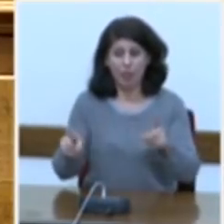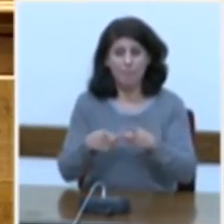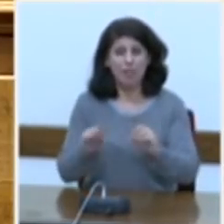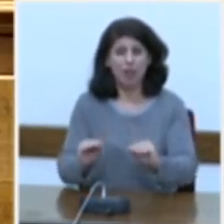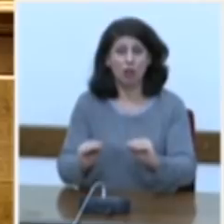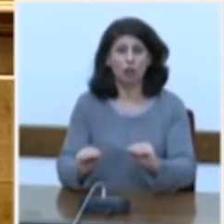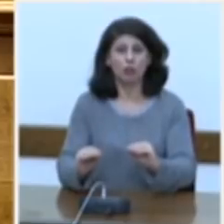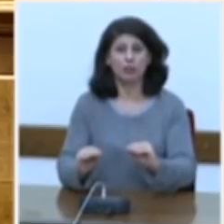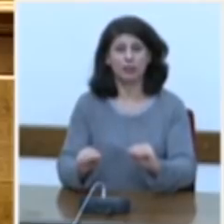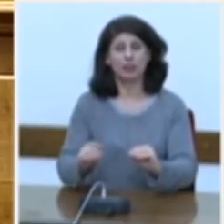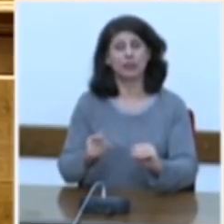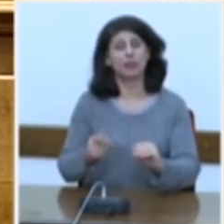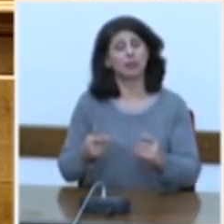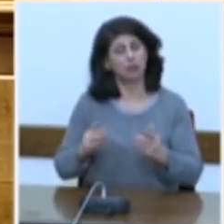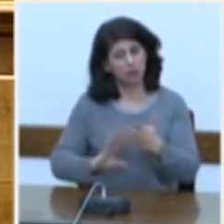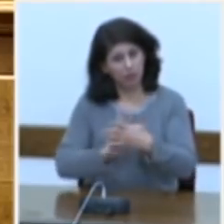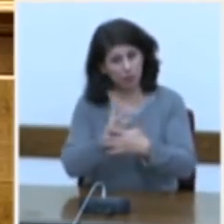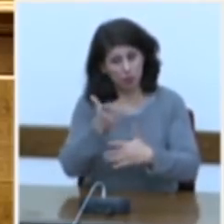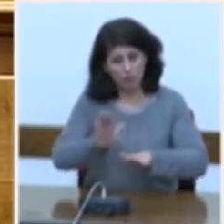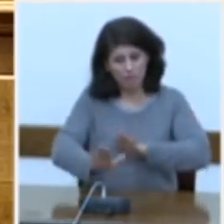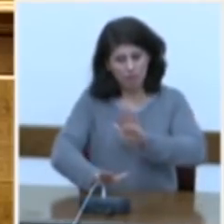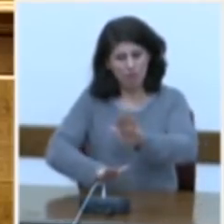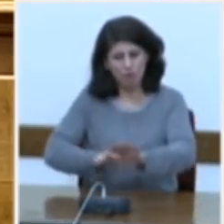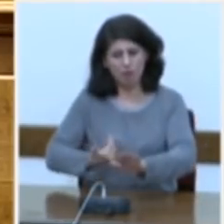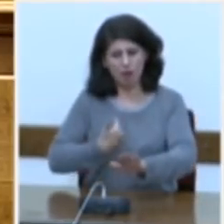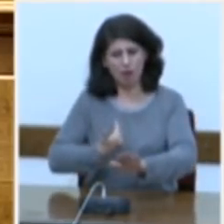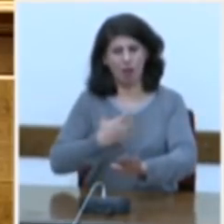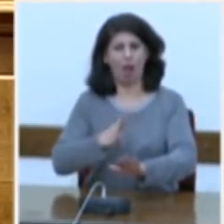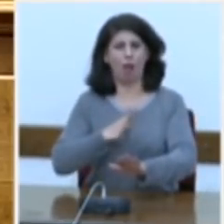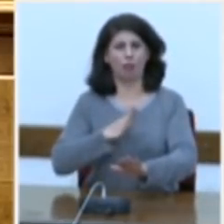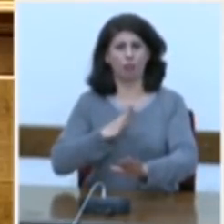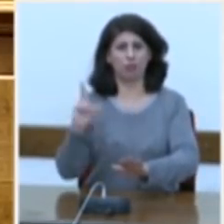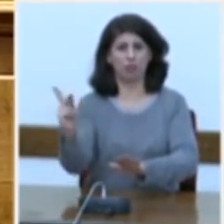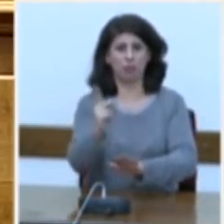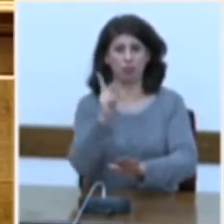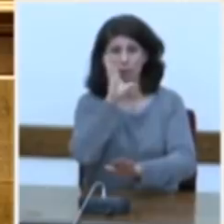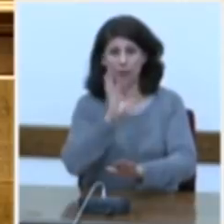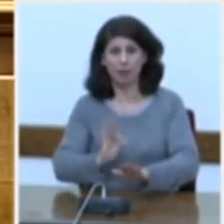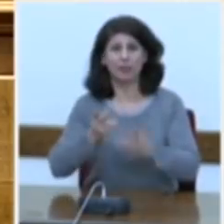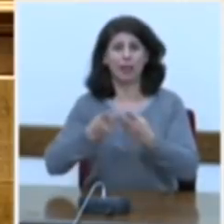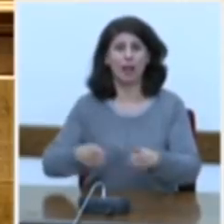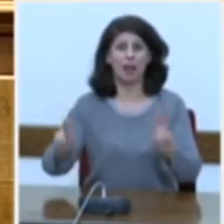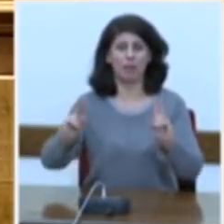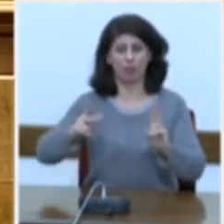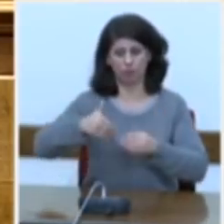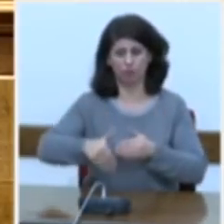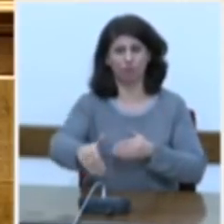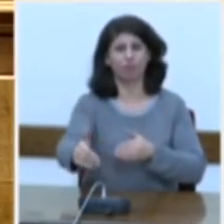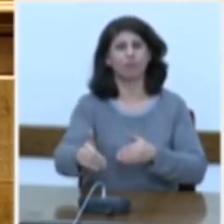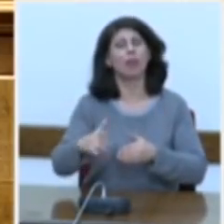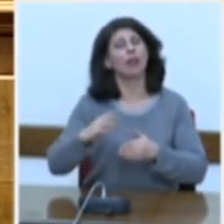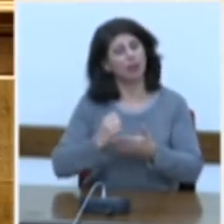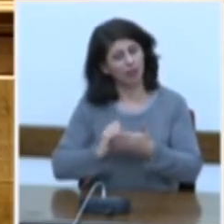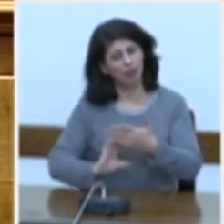δημιουργία βήμα το βήμα του νέου ανθρώπου σε μια κοινωνία πραγματικά ελεύθερη αύριο και δημιουργική